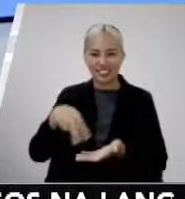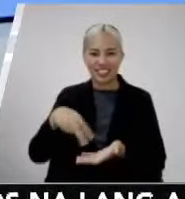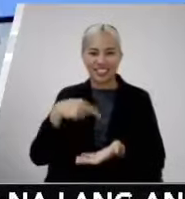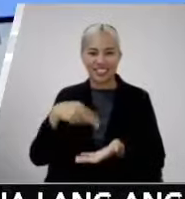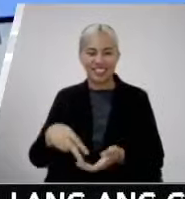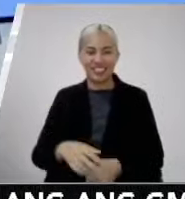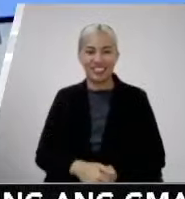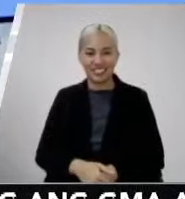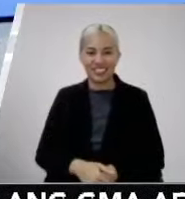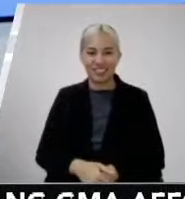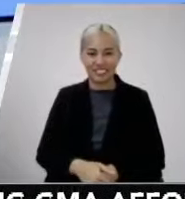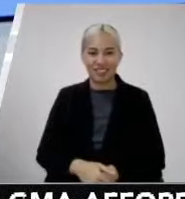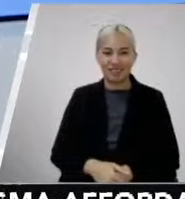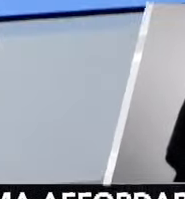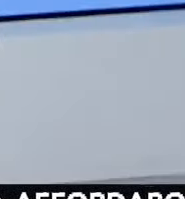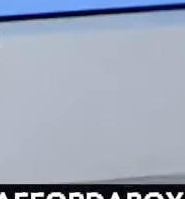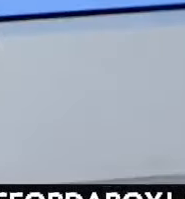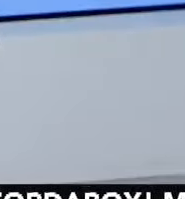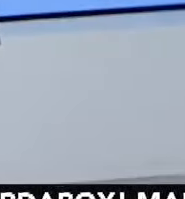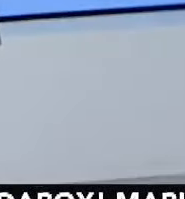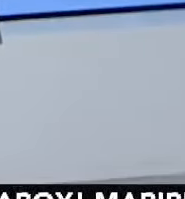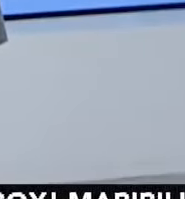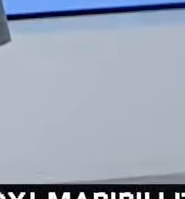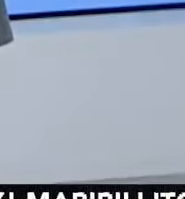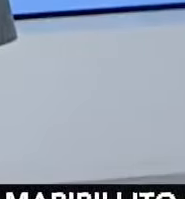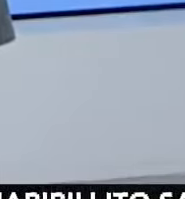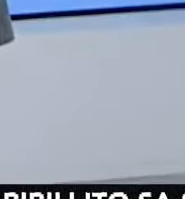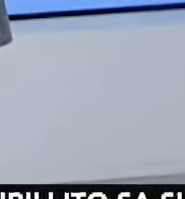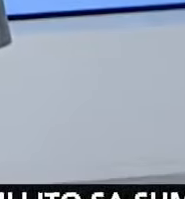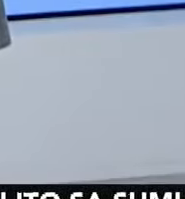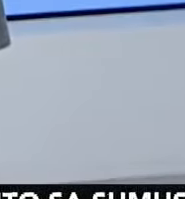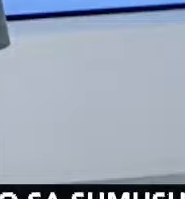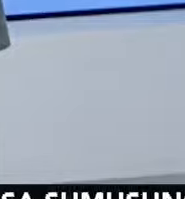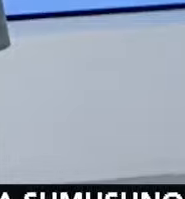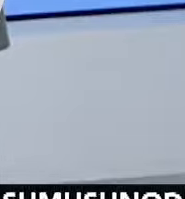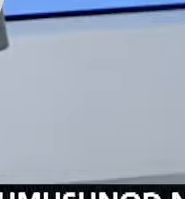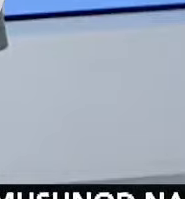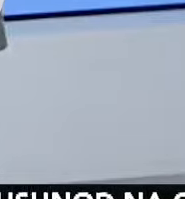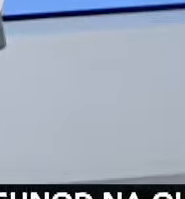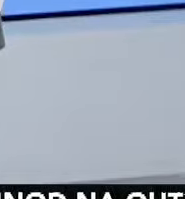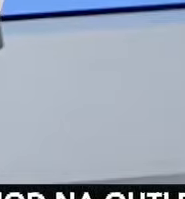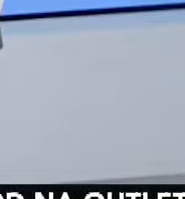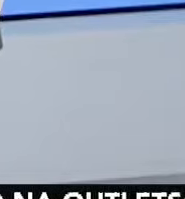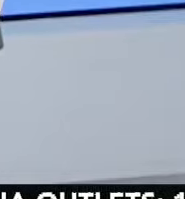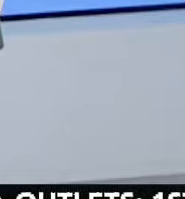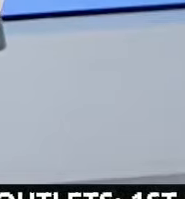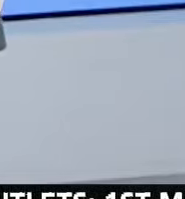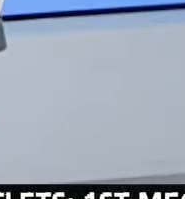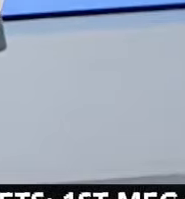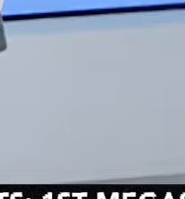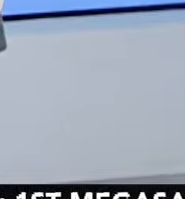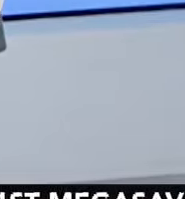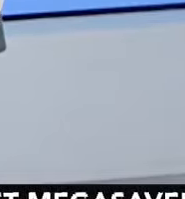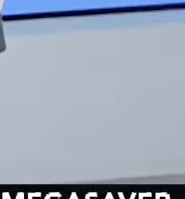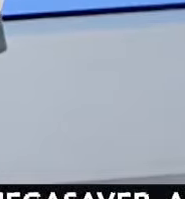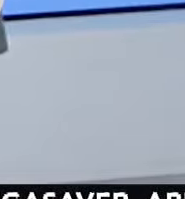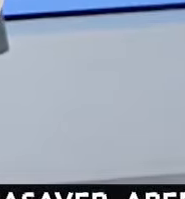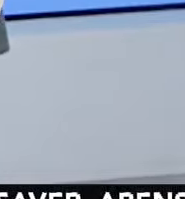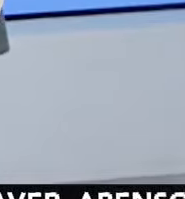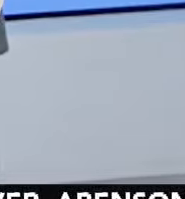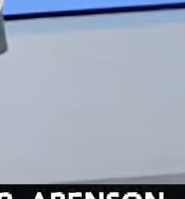sila. At yan po ang Balitang Hali. Bahagi po kami ng mas malaking misyon. Ako po si Connie Season. Rafi Tima po. Kasama nyo rin po ako,